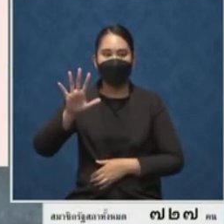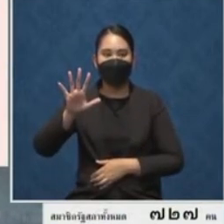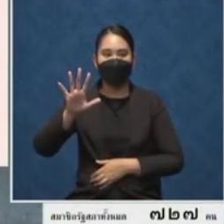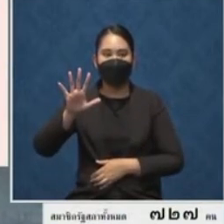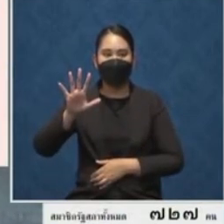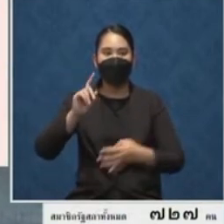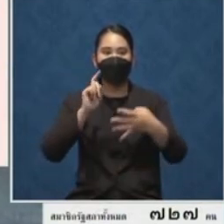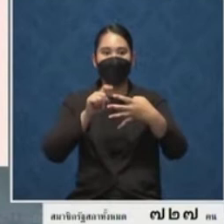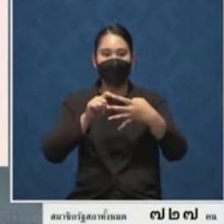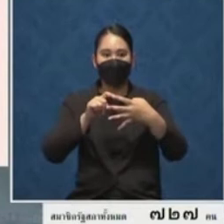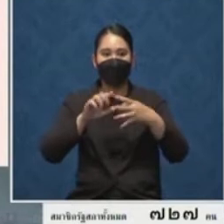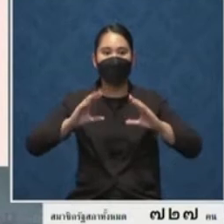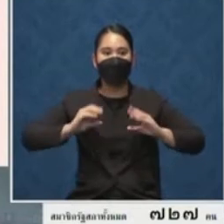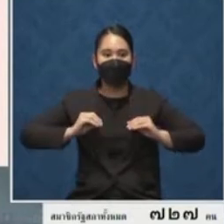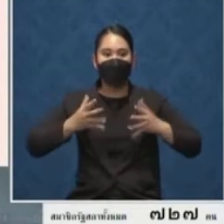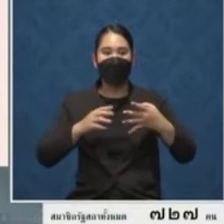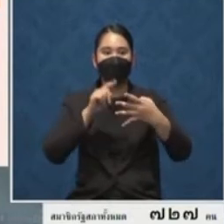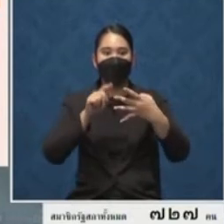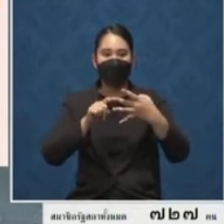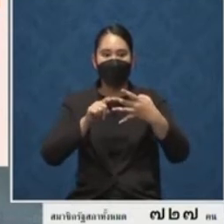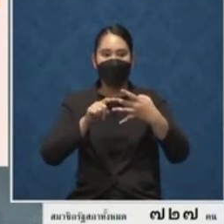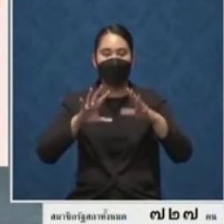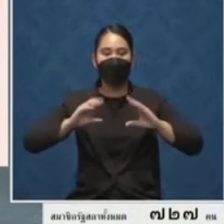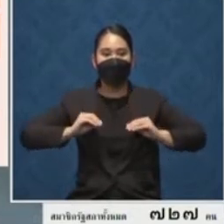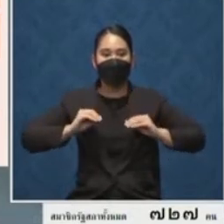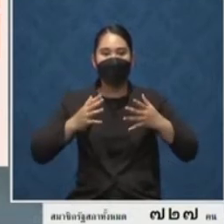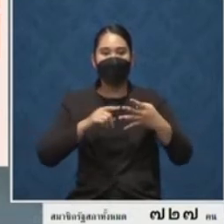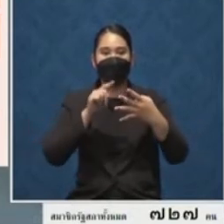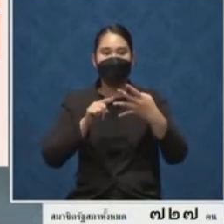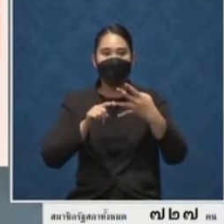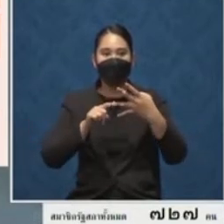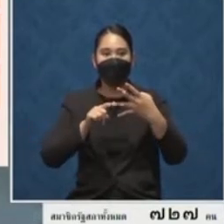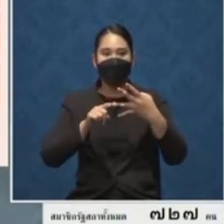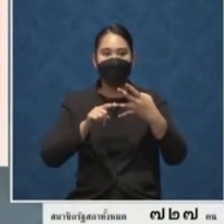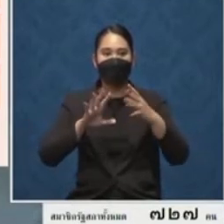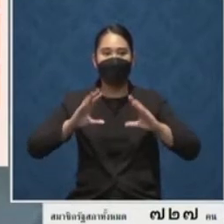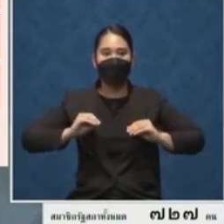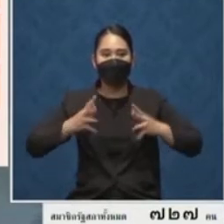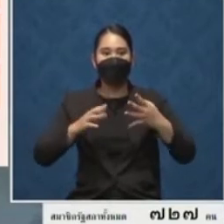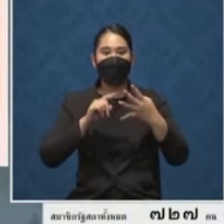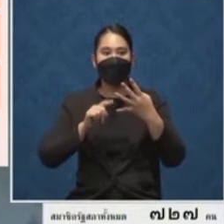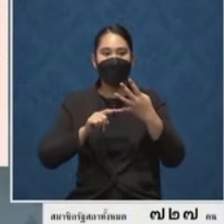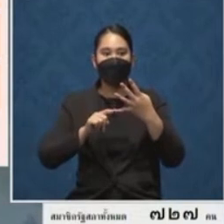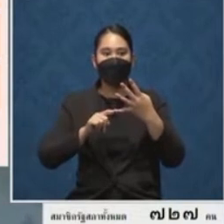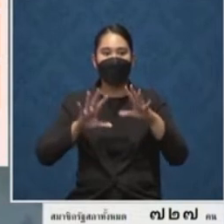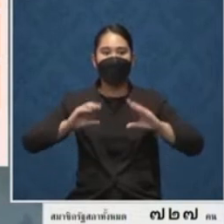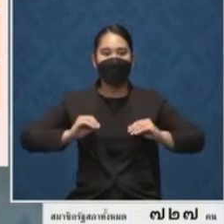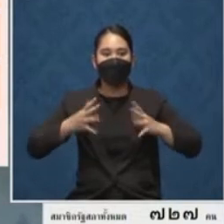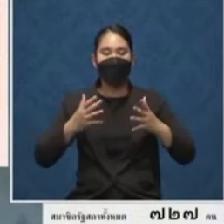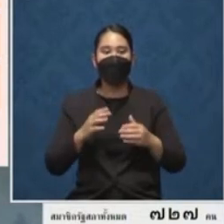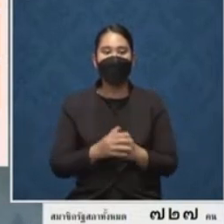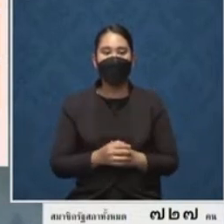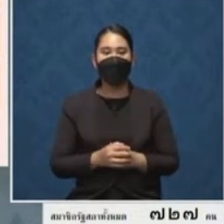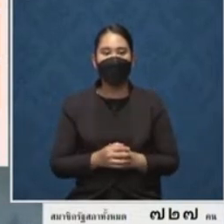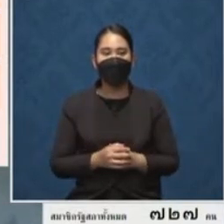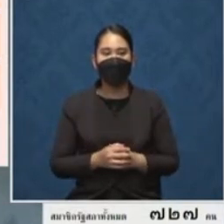1ไม่รับหลักการ2ไม่รับหลักการ3ไม่รับหลักการ4ไม่รับหลักการ